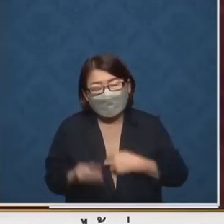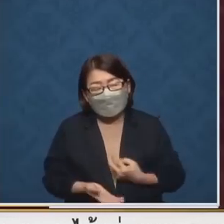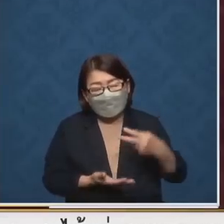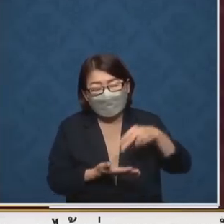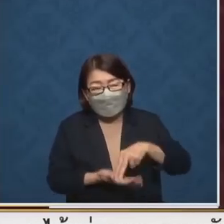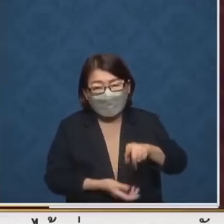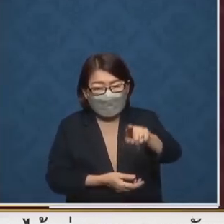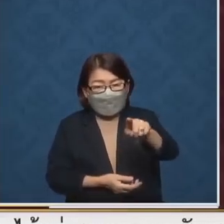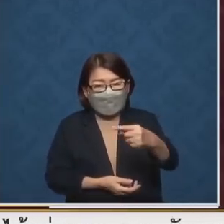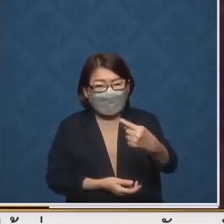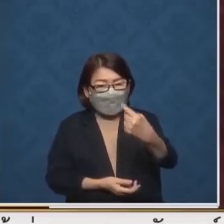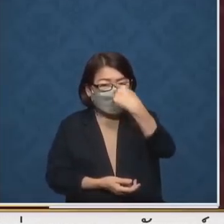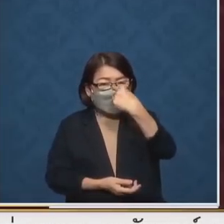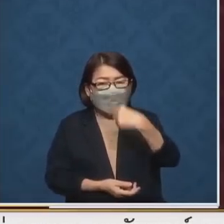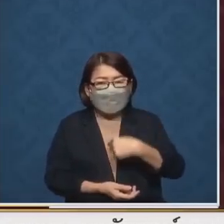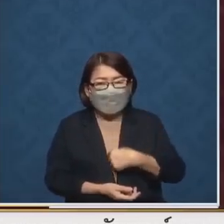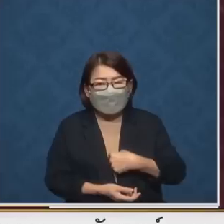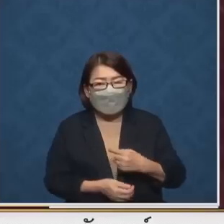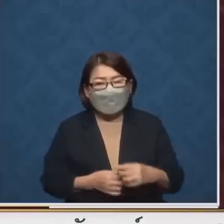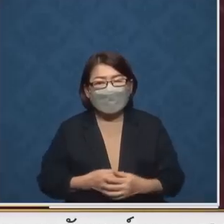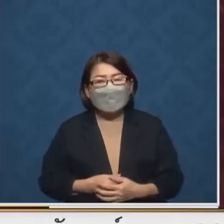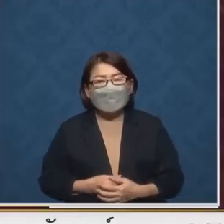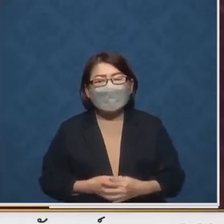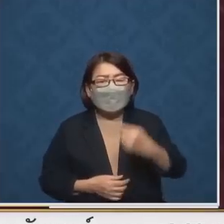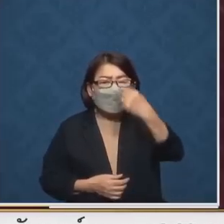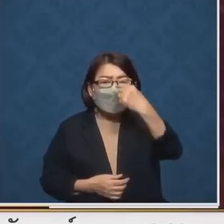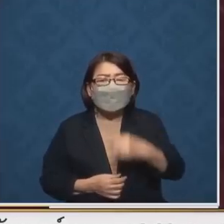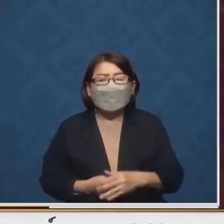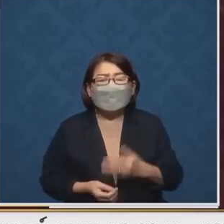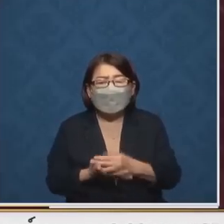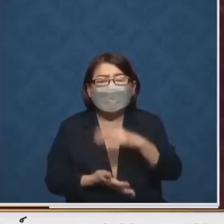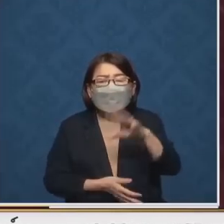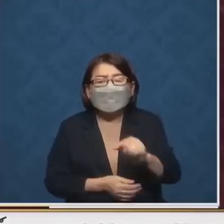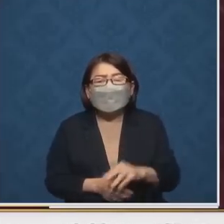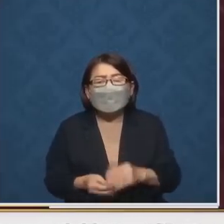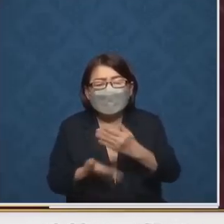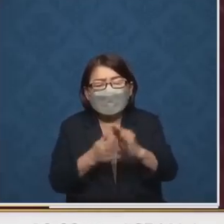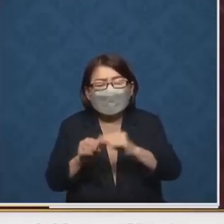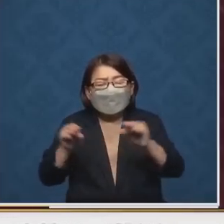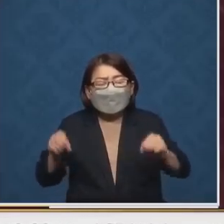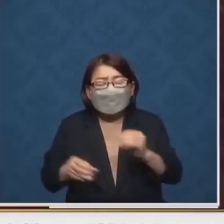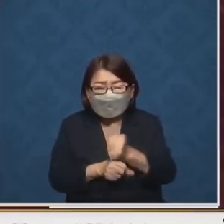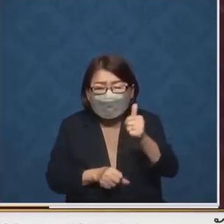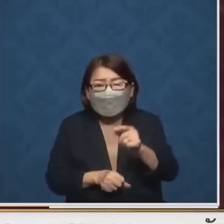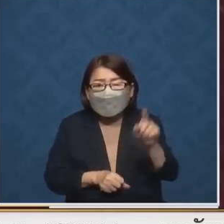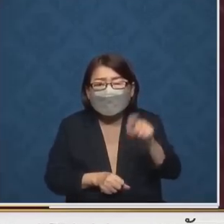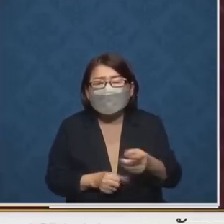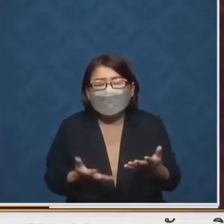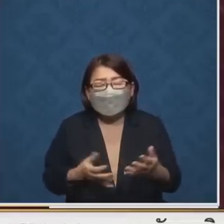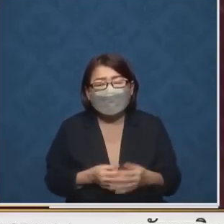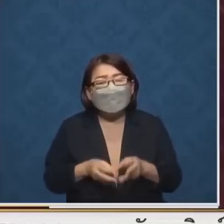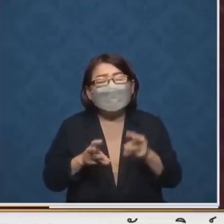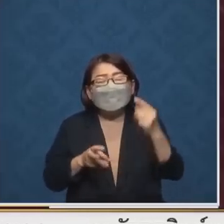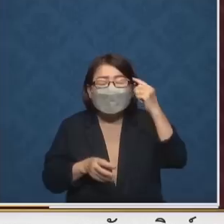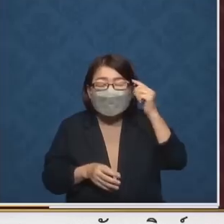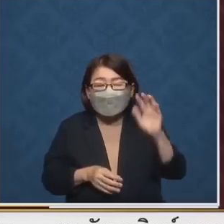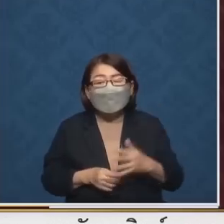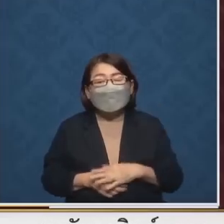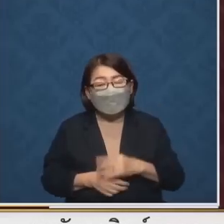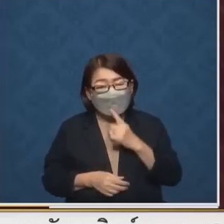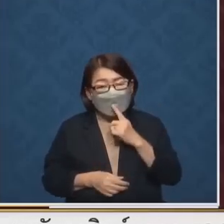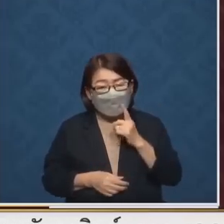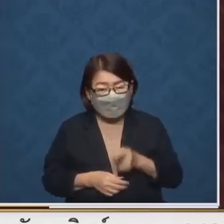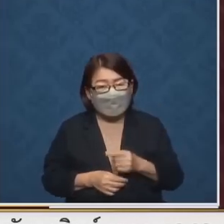้าด่าผมแล้วบอกเอาไปจากไหนว่แ่งนี้ได้ไนี่คือวิธีคดของท่านแต่ผมยืนยันนะคร